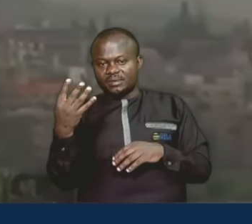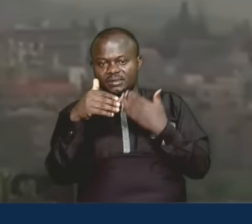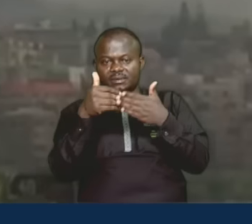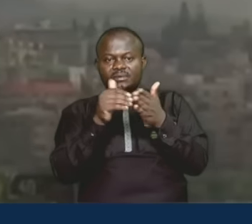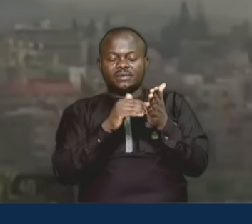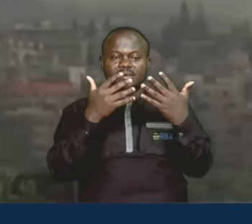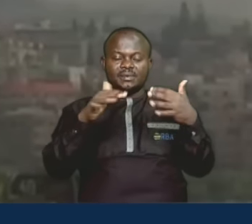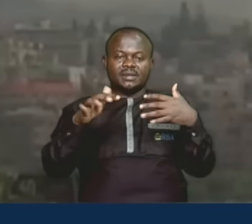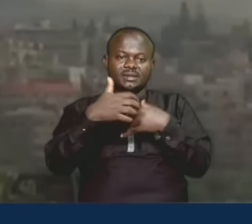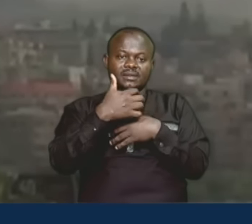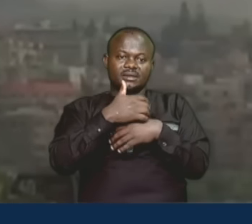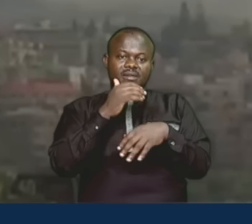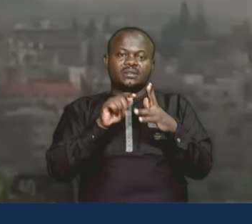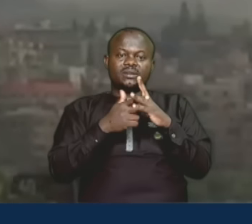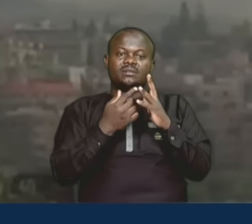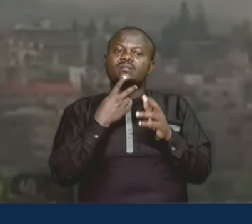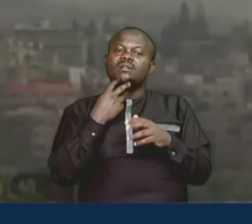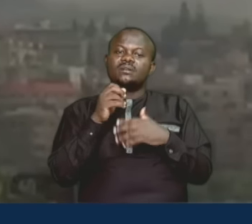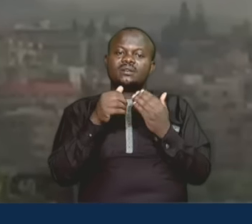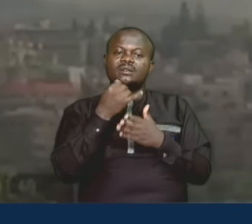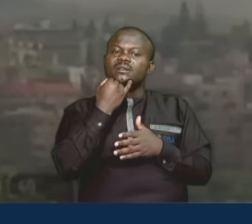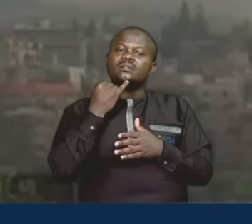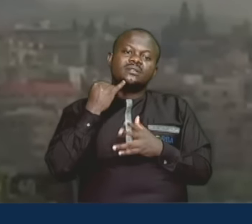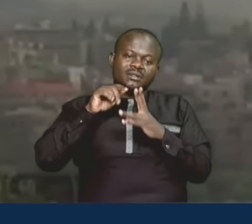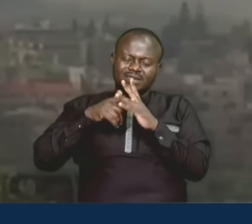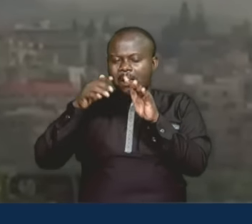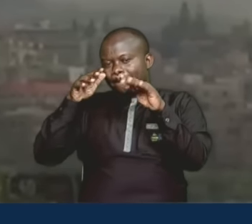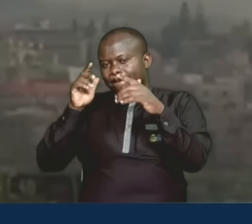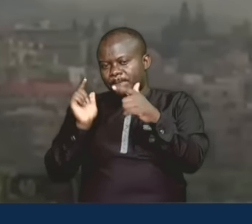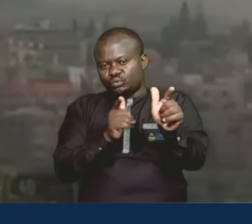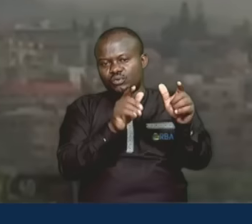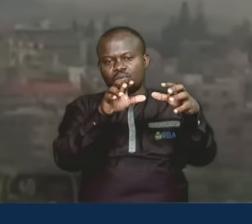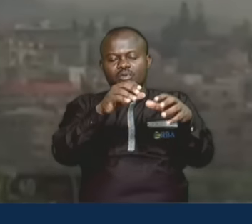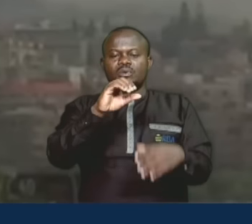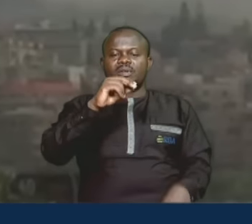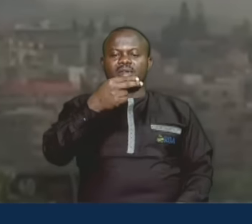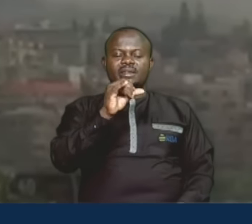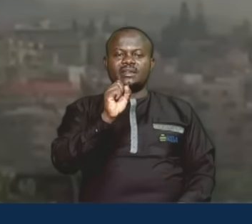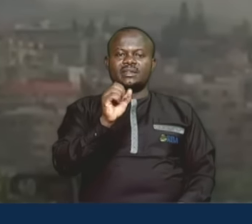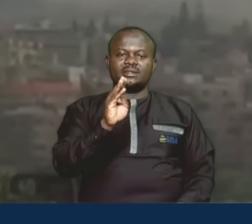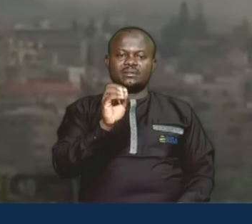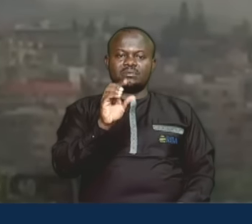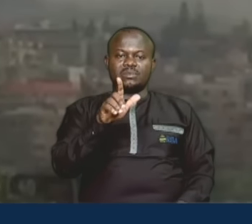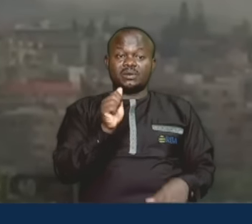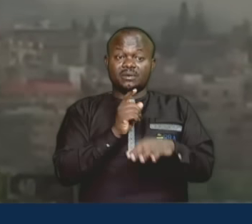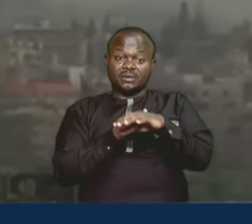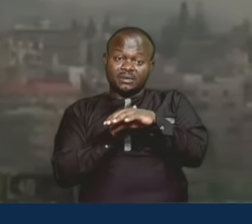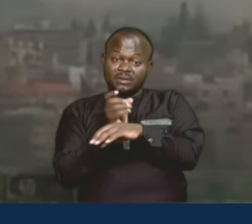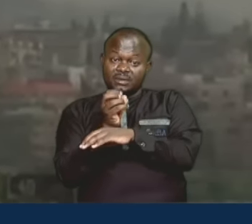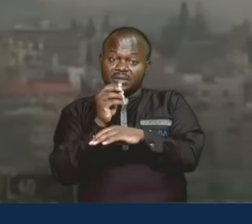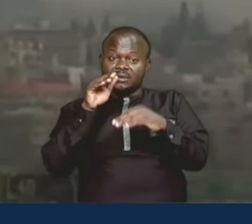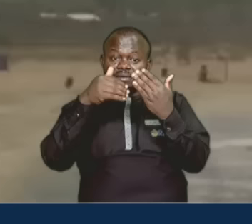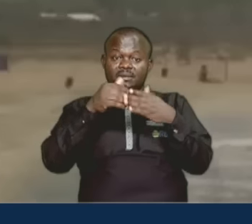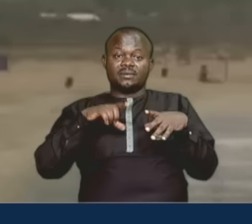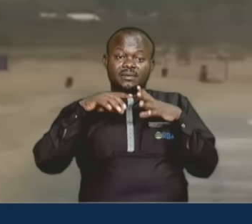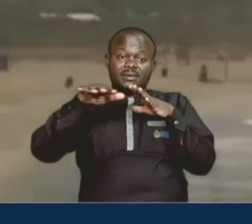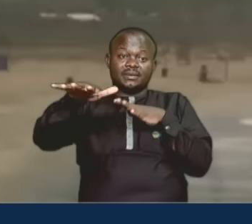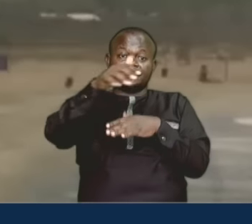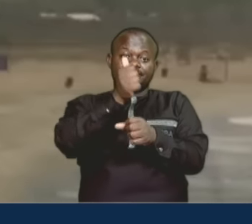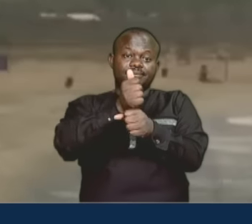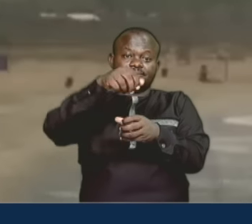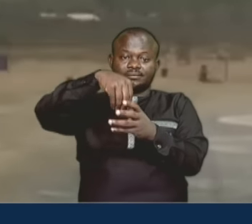gukomereka kuva kuri uyu wa mbere Isiraheli yatangiye ibitero simusiga ku mutwe wa Hezbollah ndetse inaburira abaturage batuye mu bice uyu mutwe